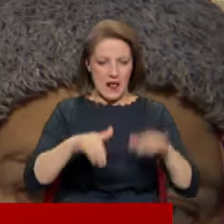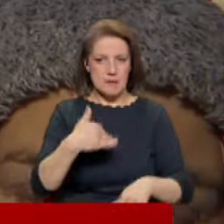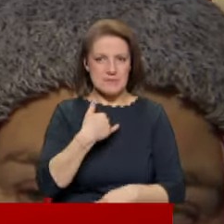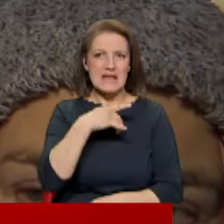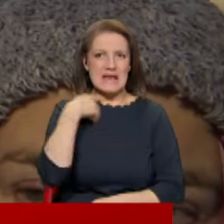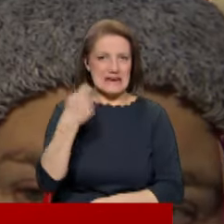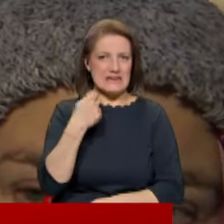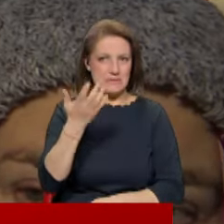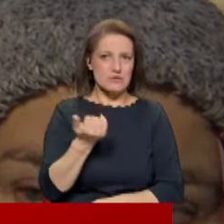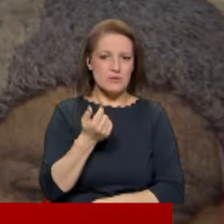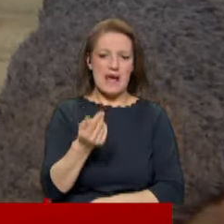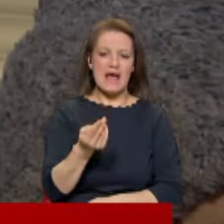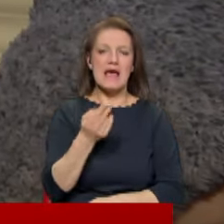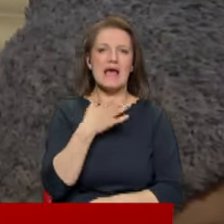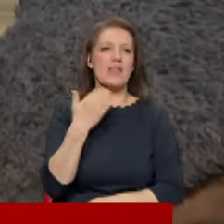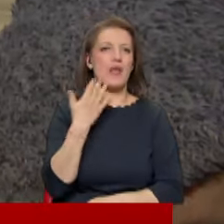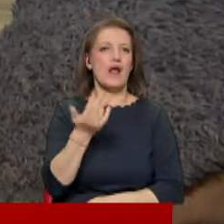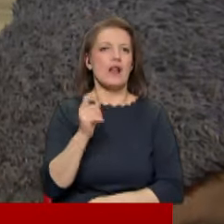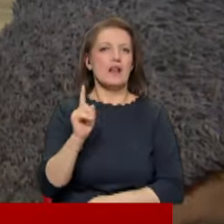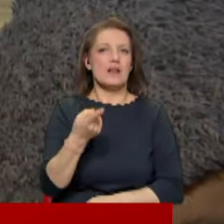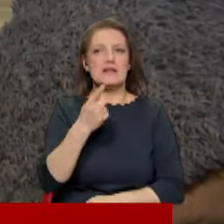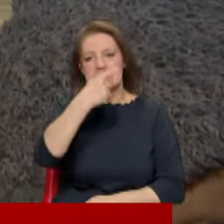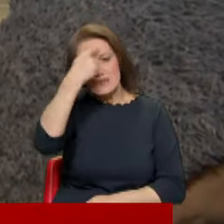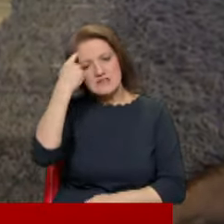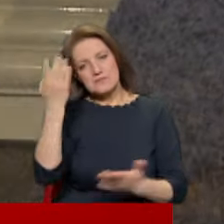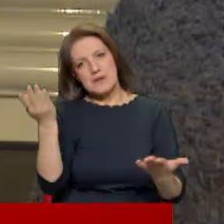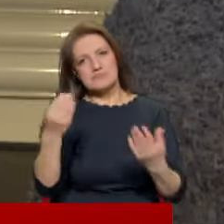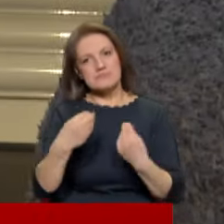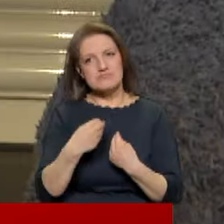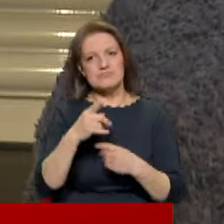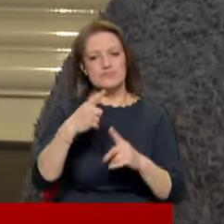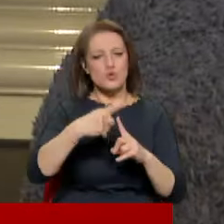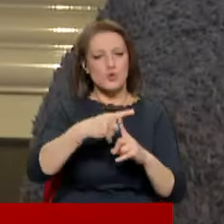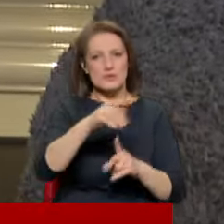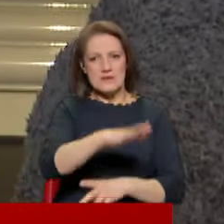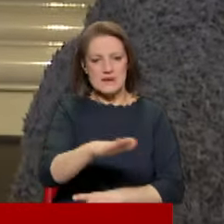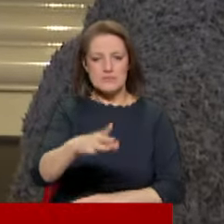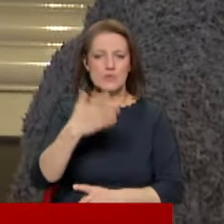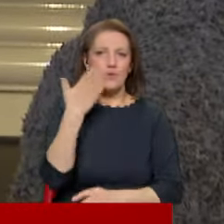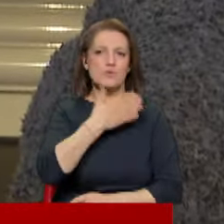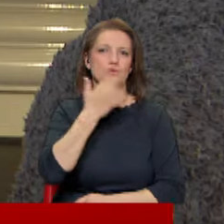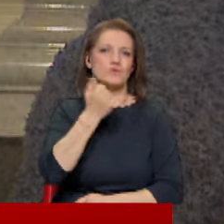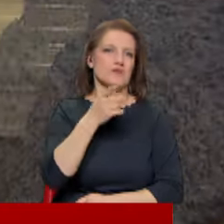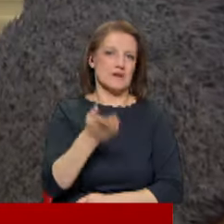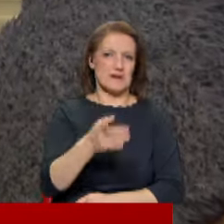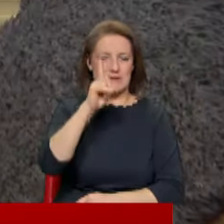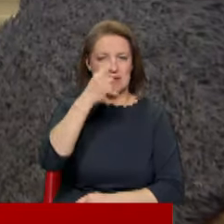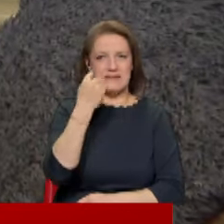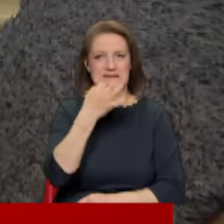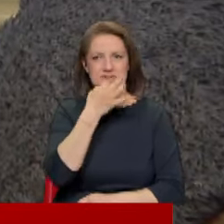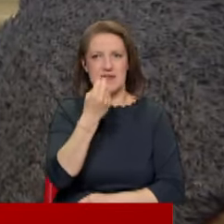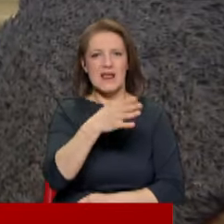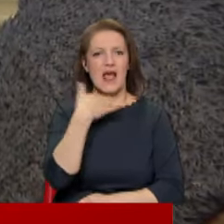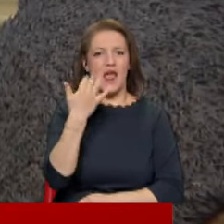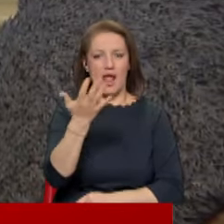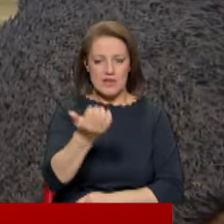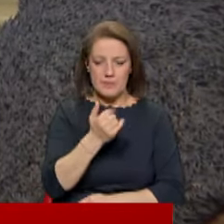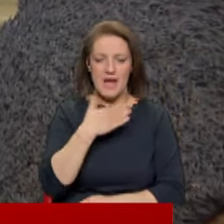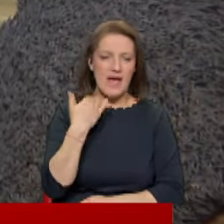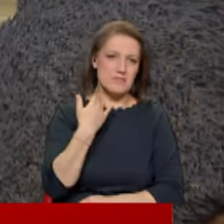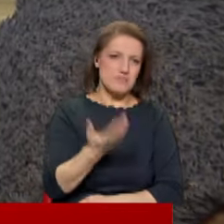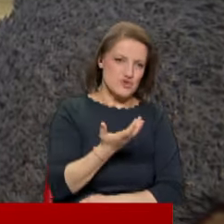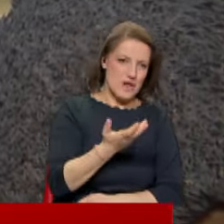kıyma kalıyor da et alamıyoruz. Kısmetimizde ne varsa onu alacağız. Torunlarım oruç tutacak. Allah nasip ederse. Et alırsak et pişireceğiz.